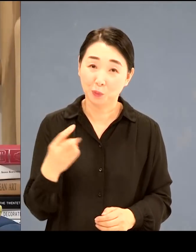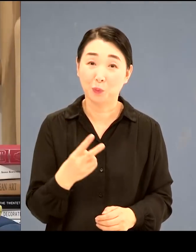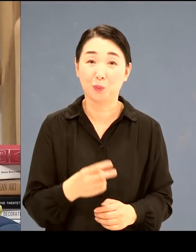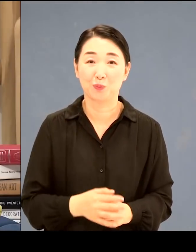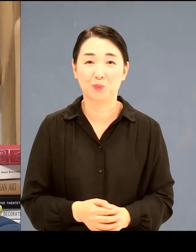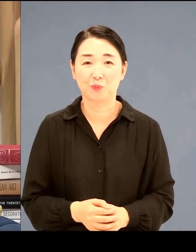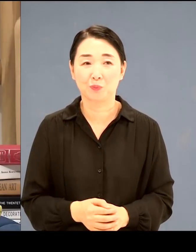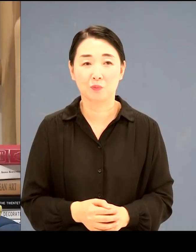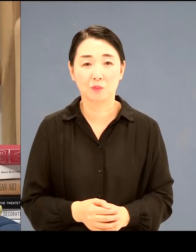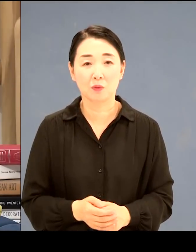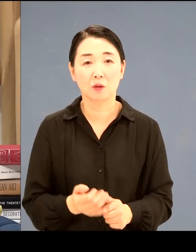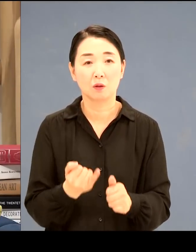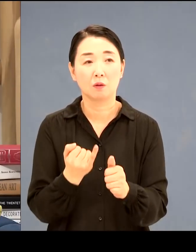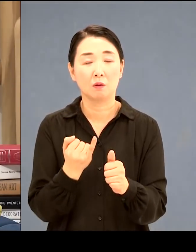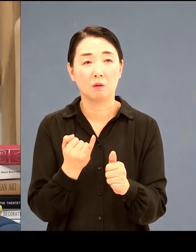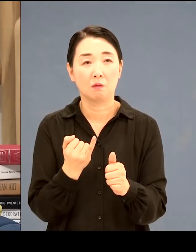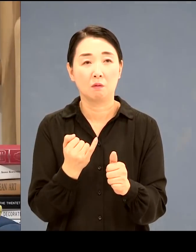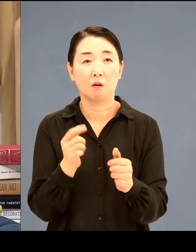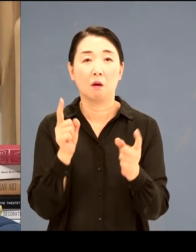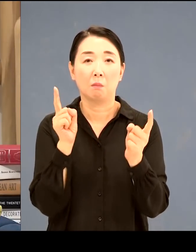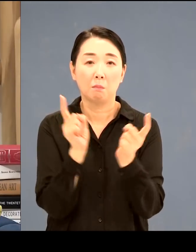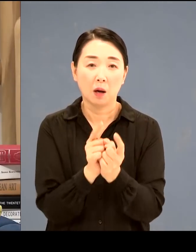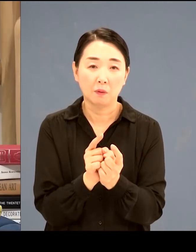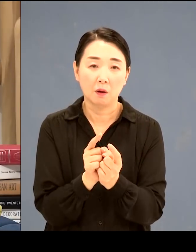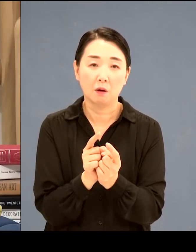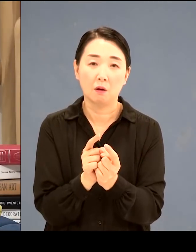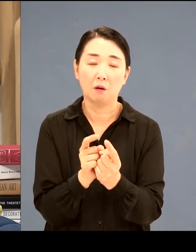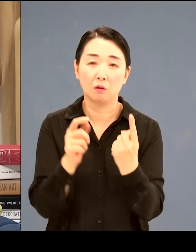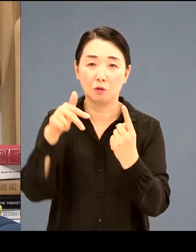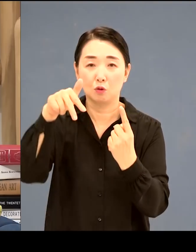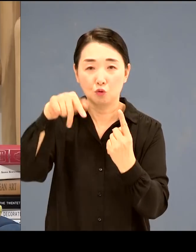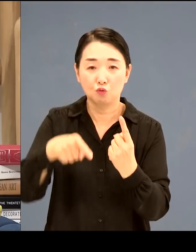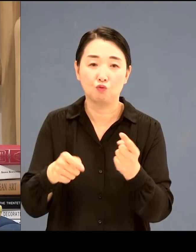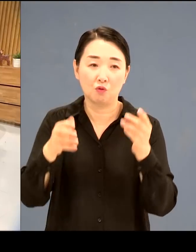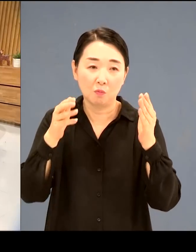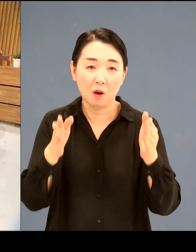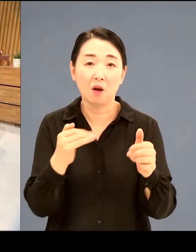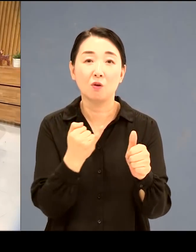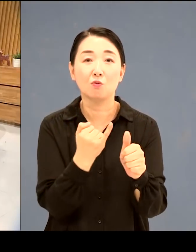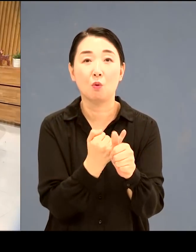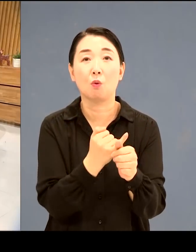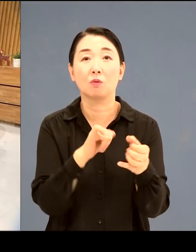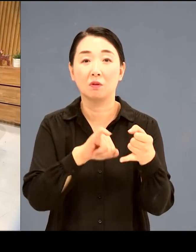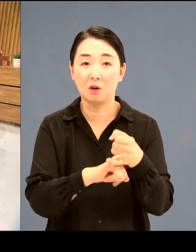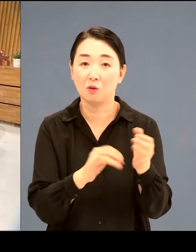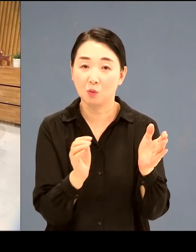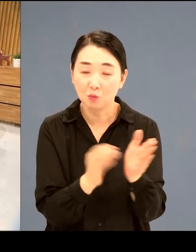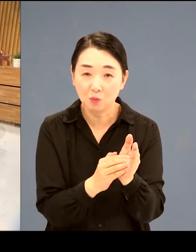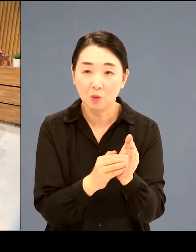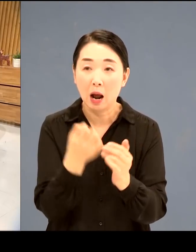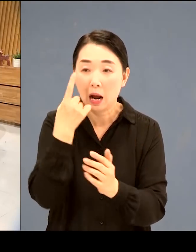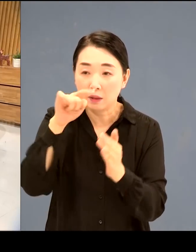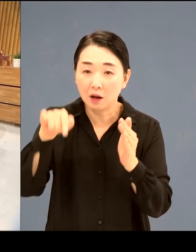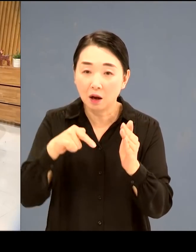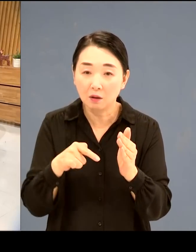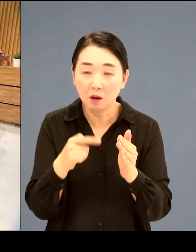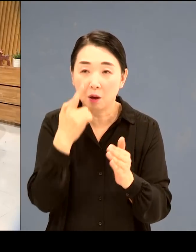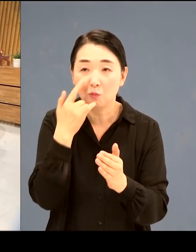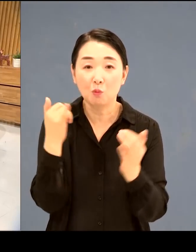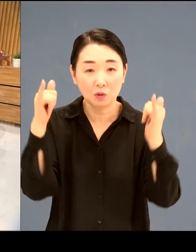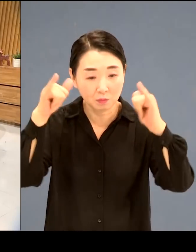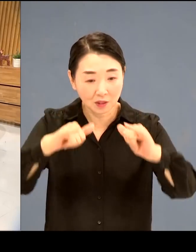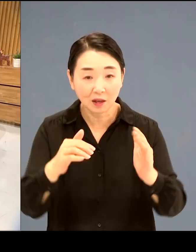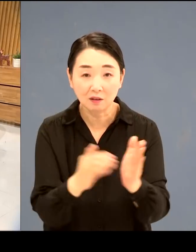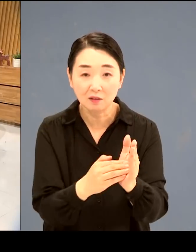결혼을 일주일 만에 만난 지 일주일 만에 결혼을 하기로 하고 한 달 만에 상견례를 하고